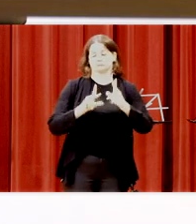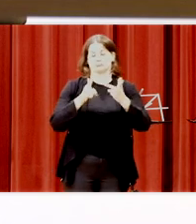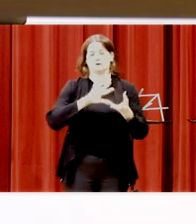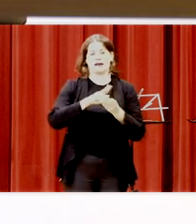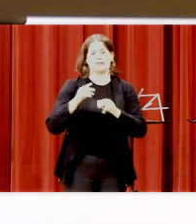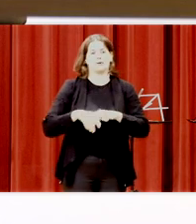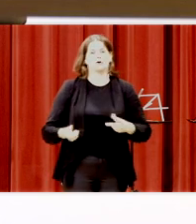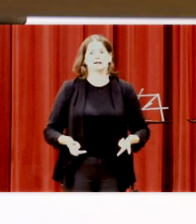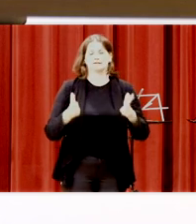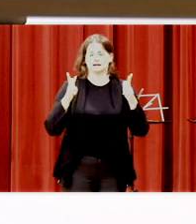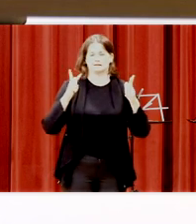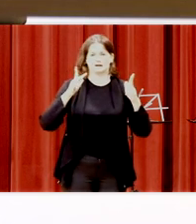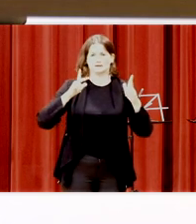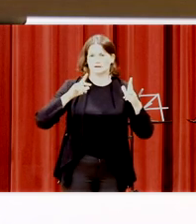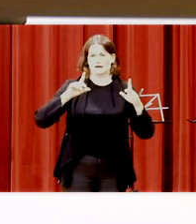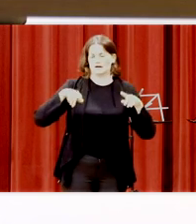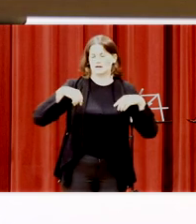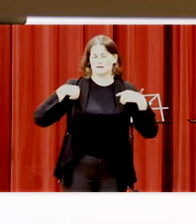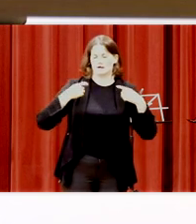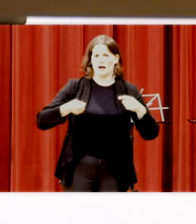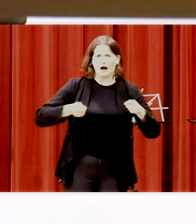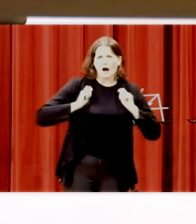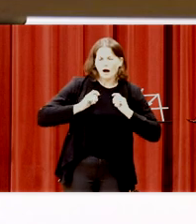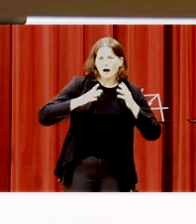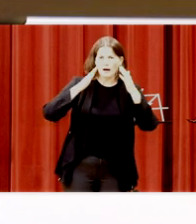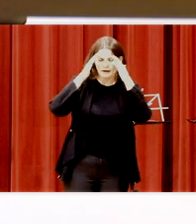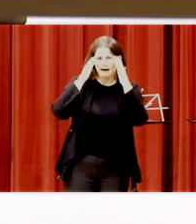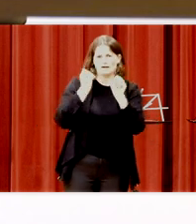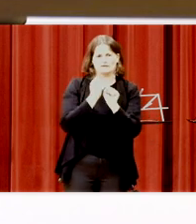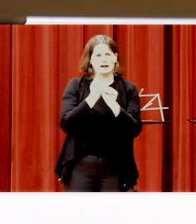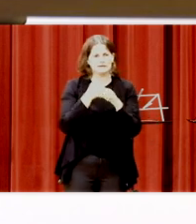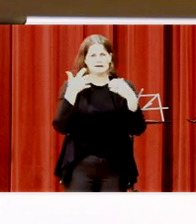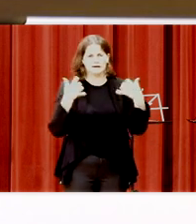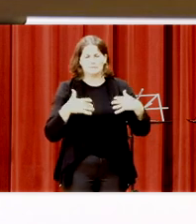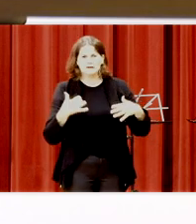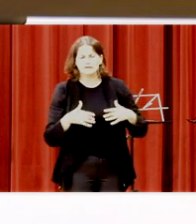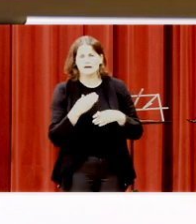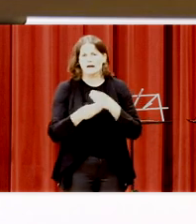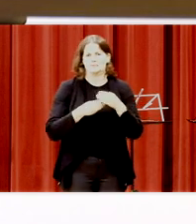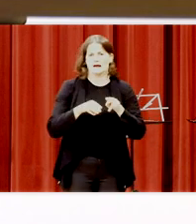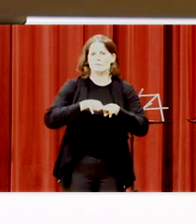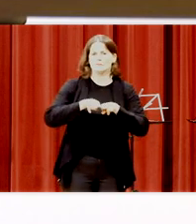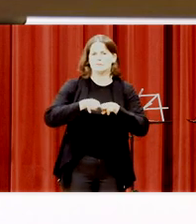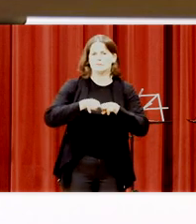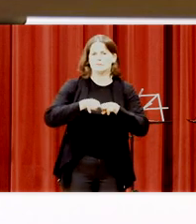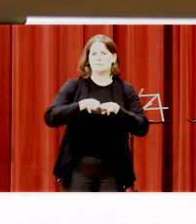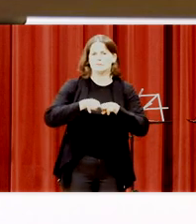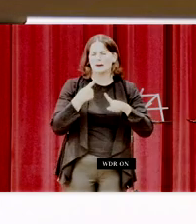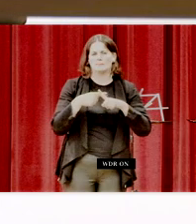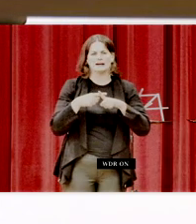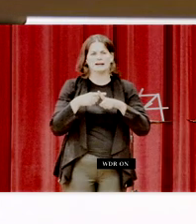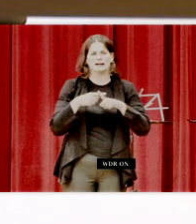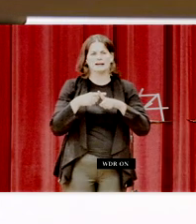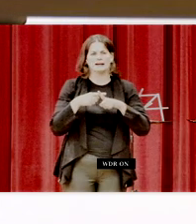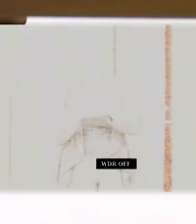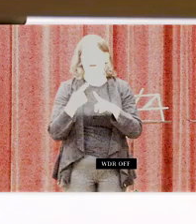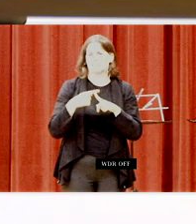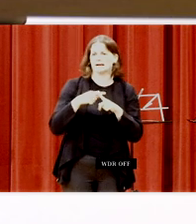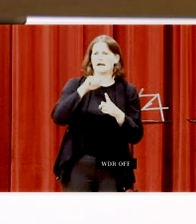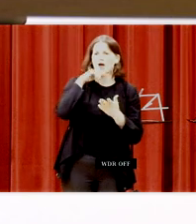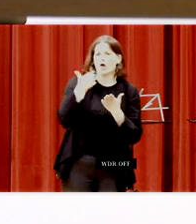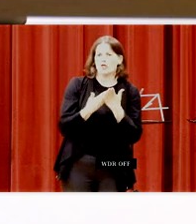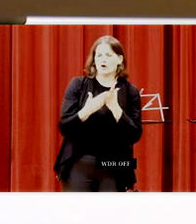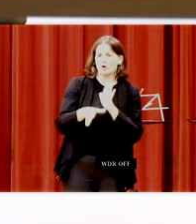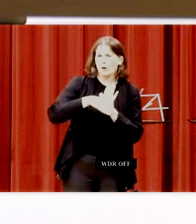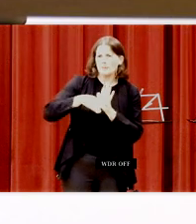perquè programa, perquè documenta, perquè no? Ens fa fotos. Què passarà? Què és de nosaltres? No? Clar, perquè és